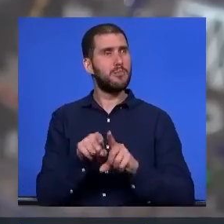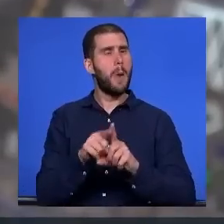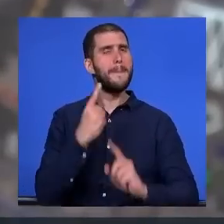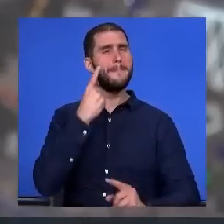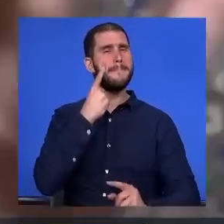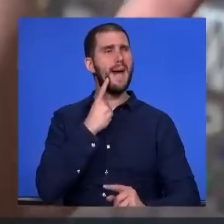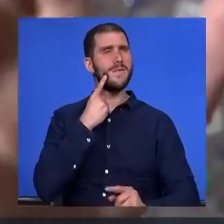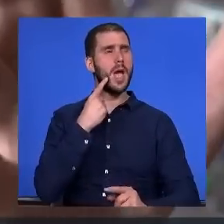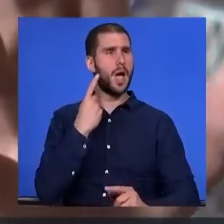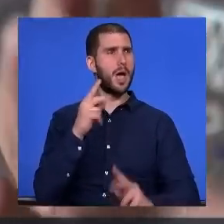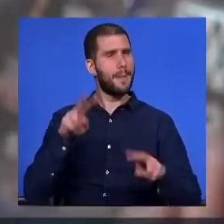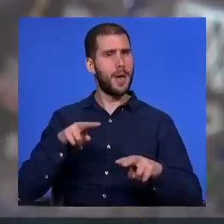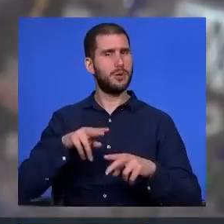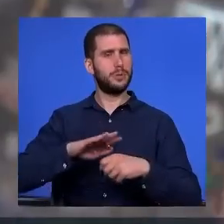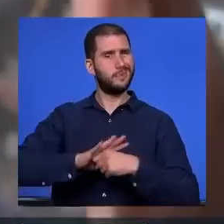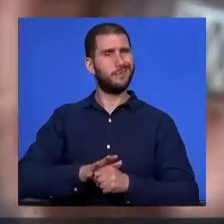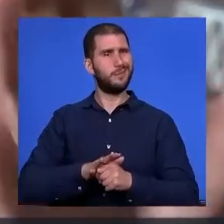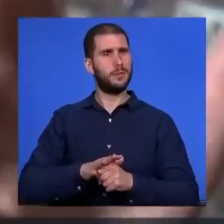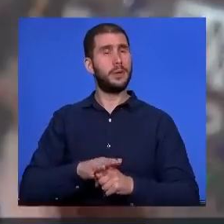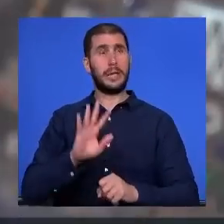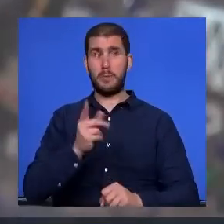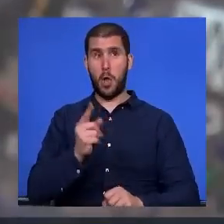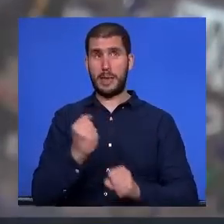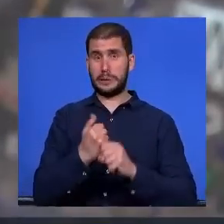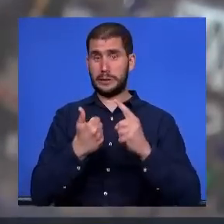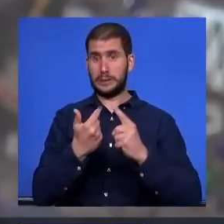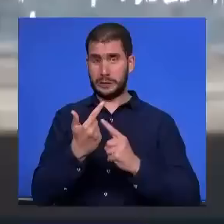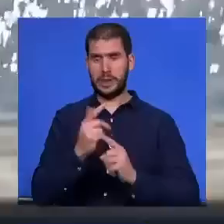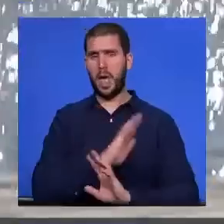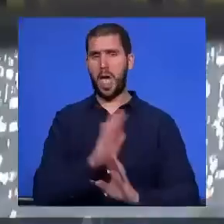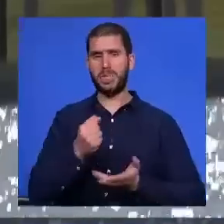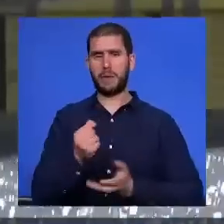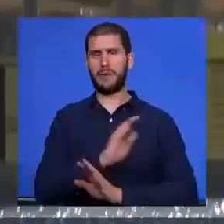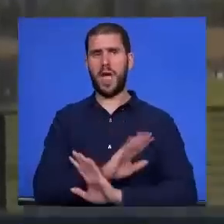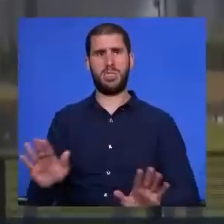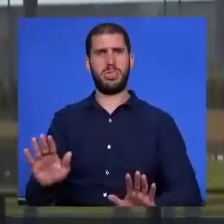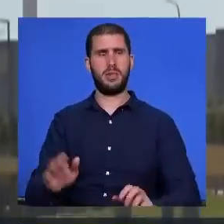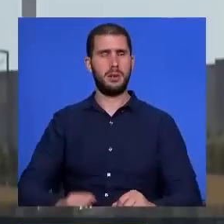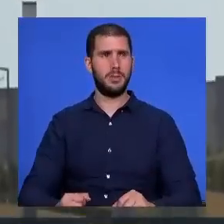בסגנון של מאפיה, הייתי אומר. אם לא תעשו כך וכך, לא תקבלו תקציבים כך וכך.